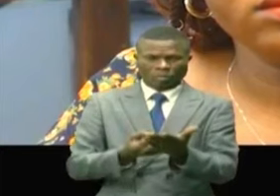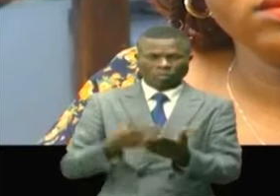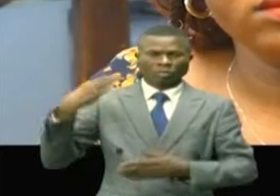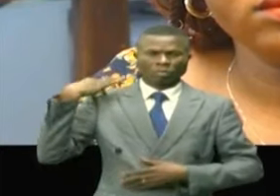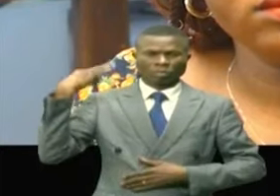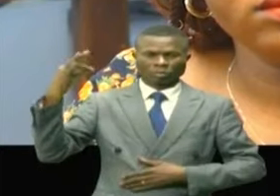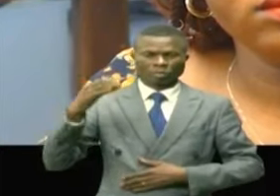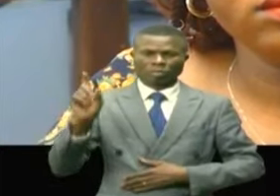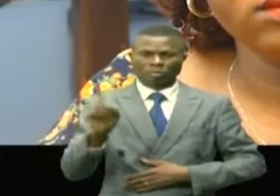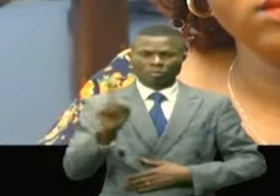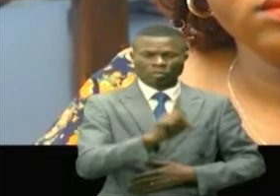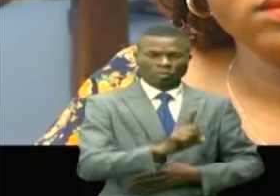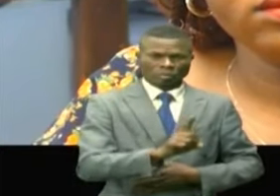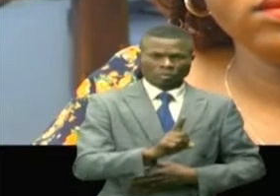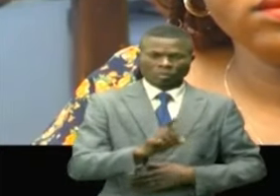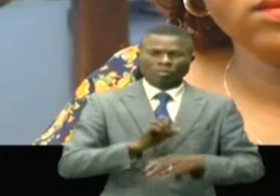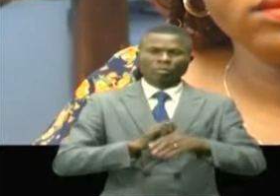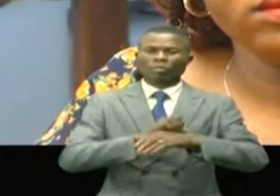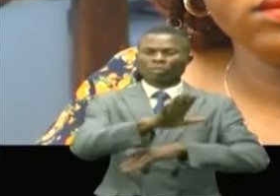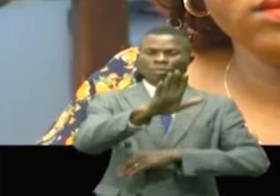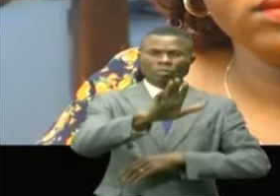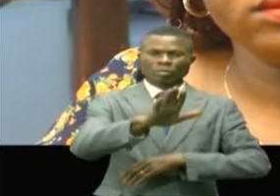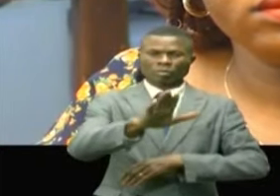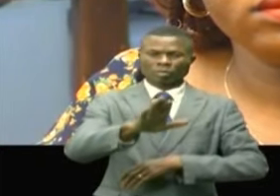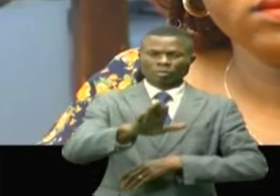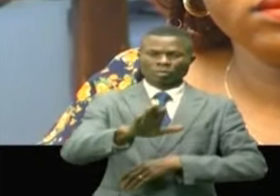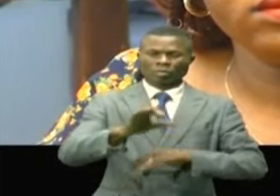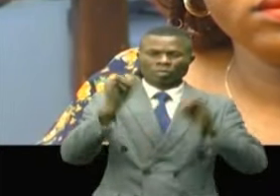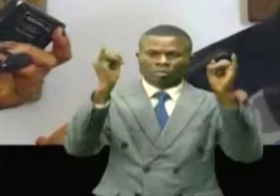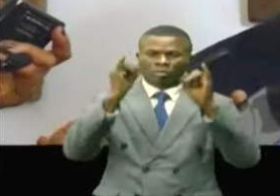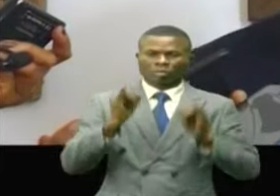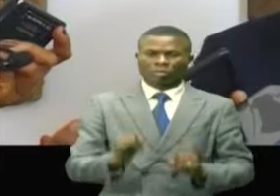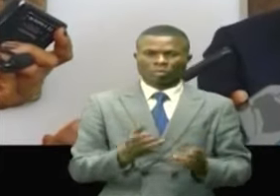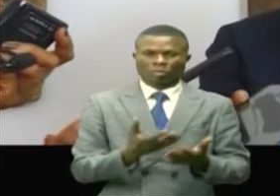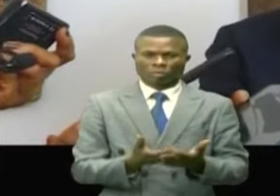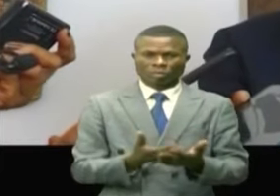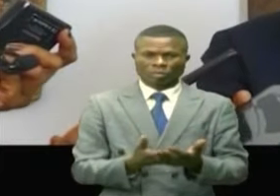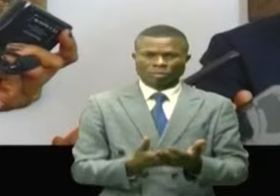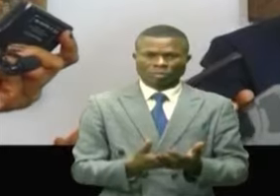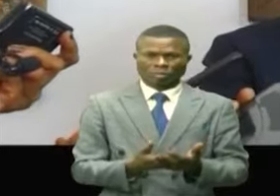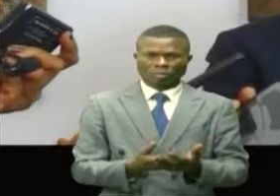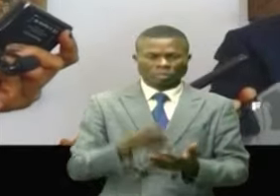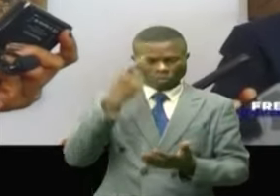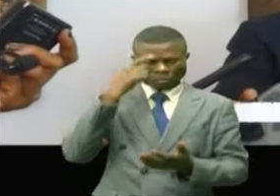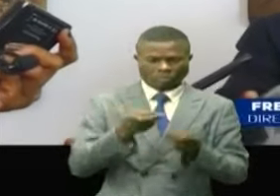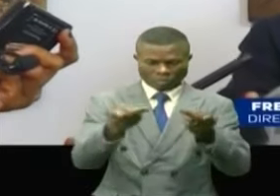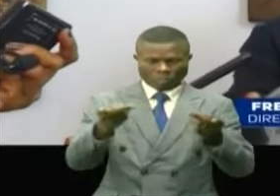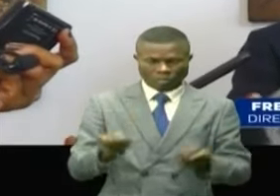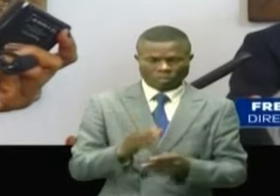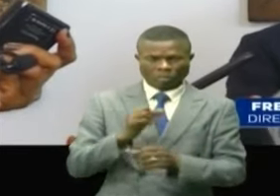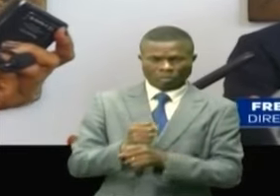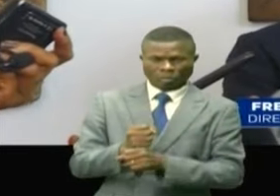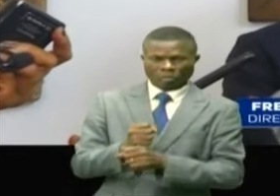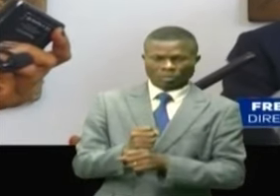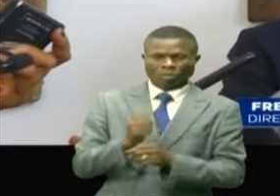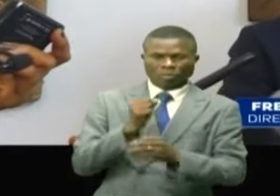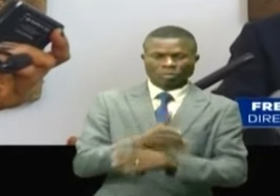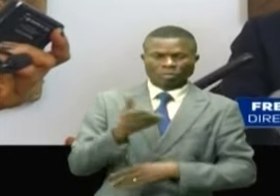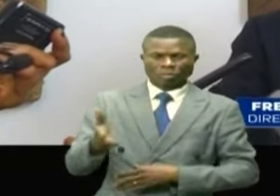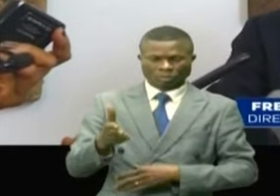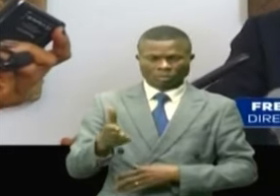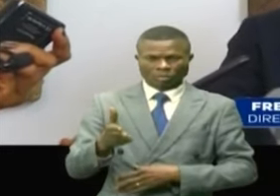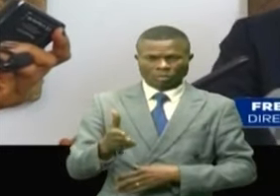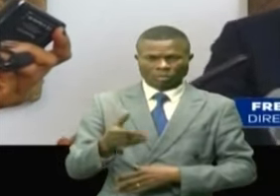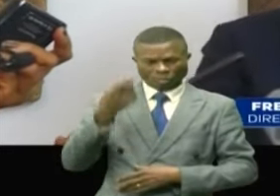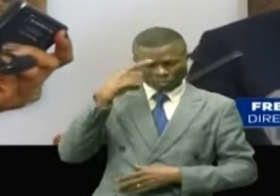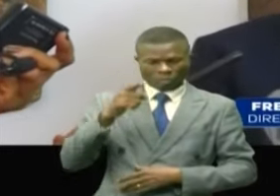tout un chacun peut l'envoyer à la Fondation Marcille victeur donc il y aura un site dédié qui sera qui sera disponible et annoncé